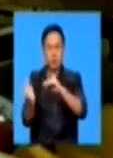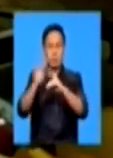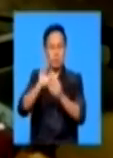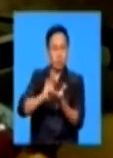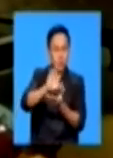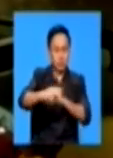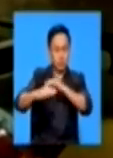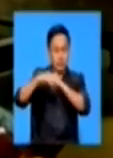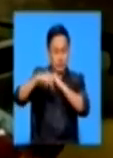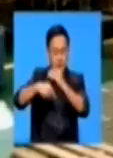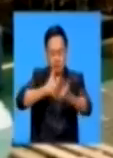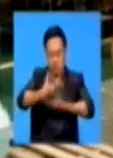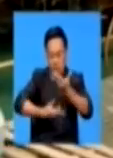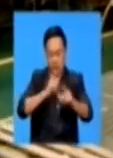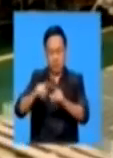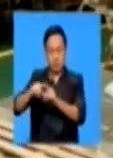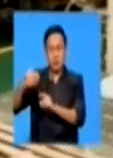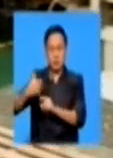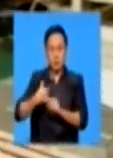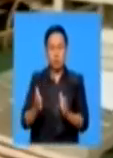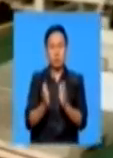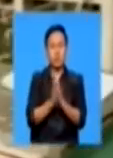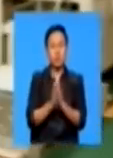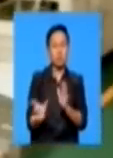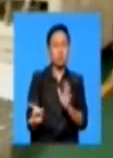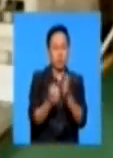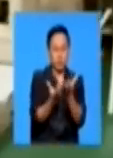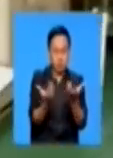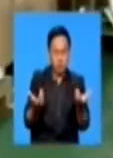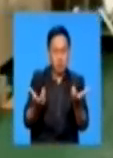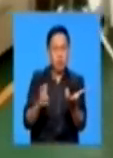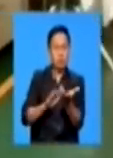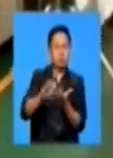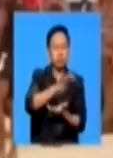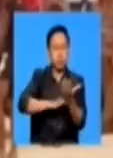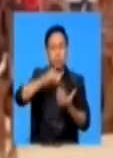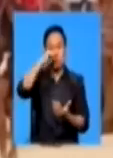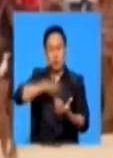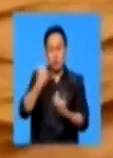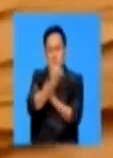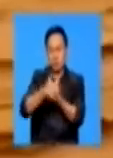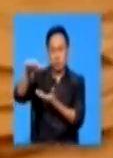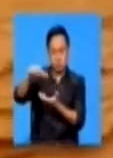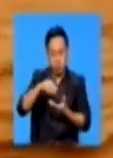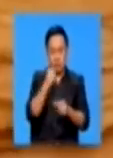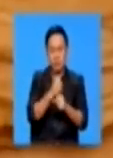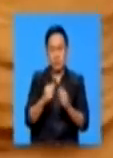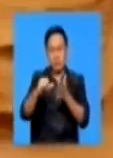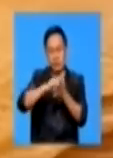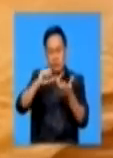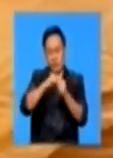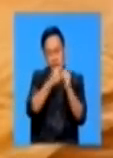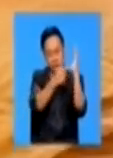ายแดนการค้าขายชายแดนแล้วก็มีการใช้วัตถุดิบทั้งในและต่างประเทศร่วมกันเราจะได้แก้ปัญหาเรื่องยางเรื่องข้